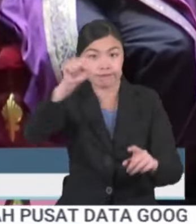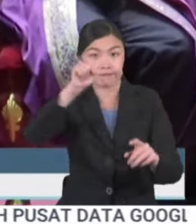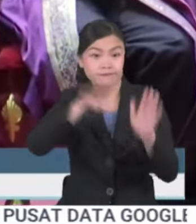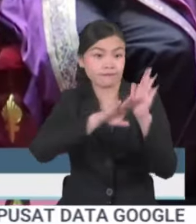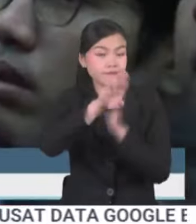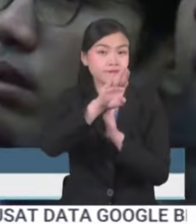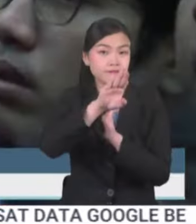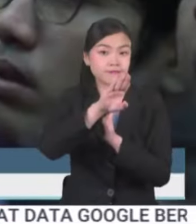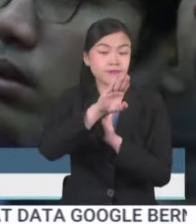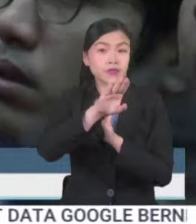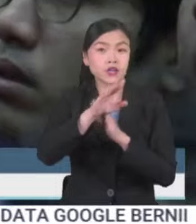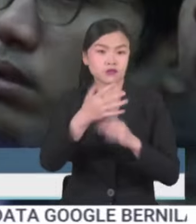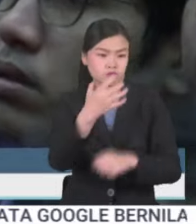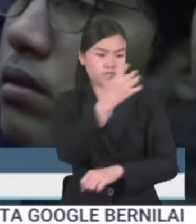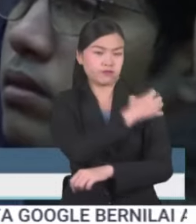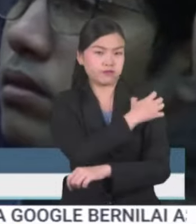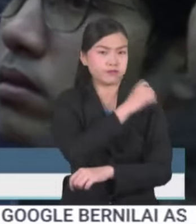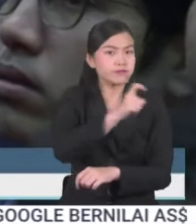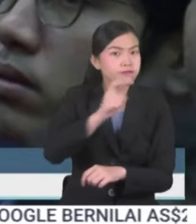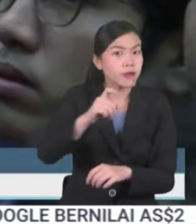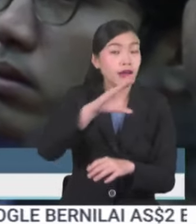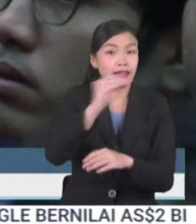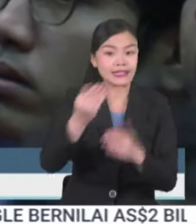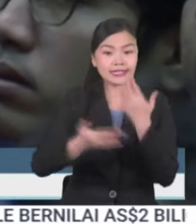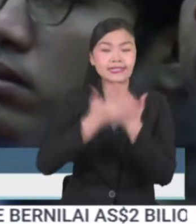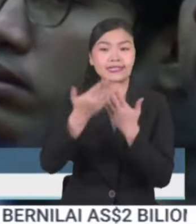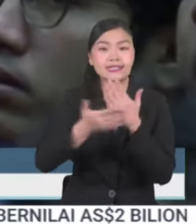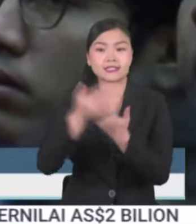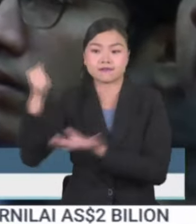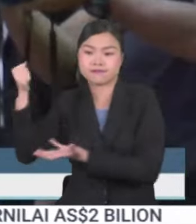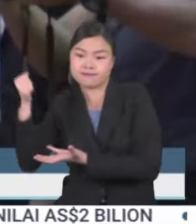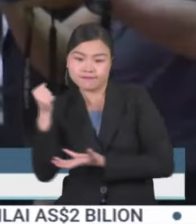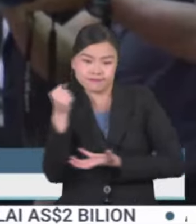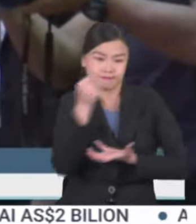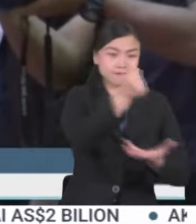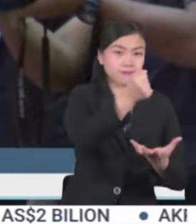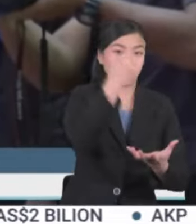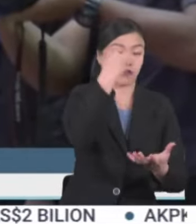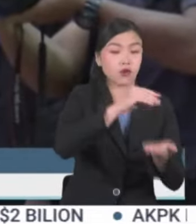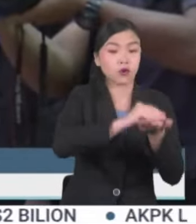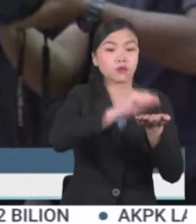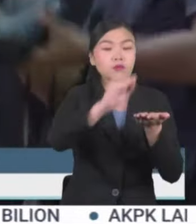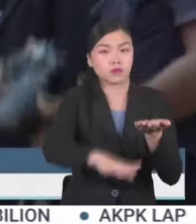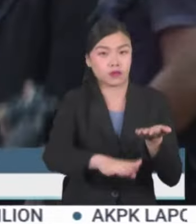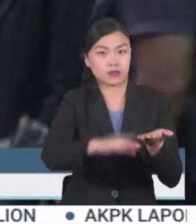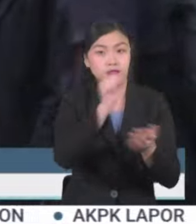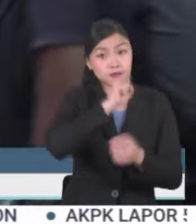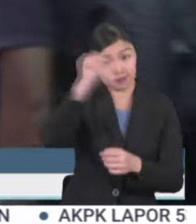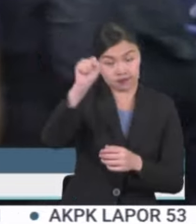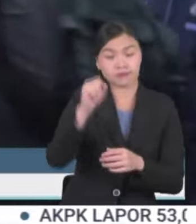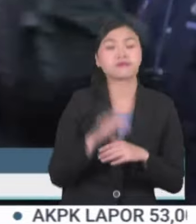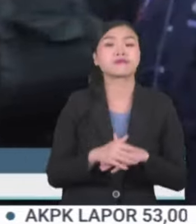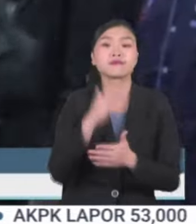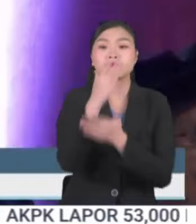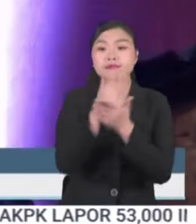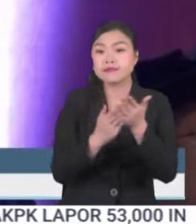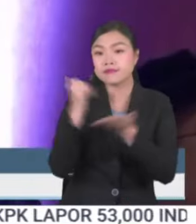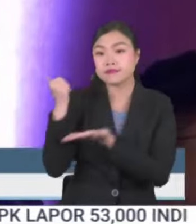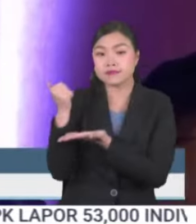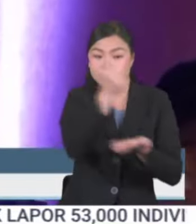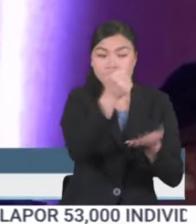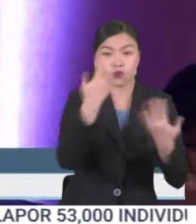smj dalam memper asa serta memudahkan penyaluran bantuan kepada anak Sabah ia sebahagian inisiatif dan bantuan